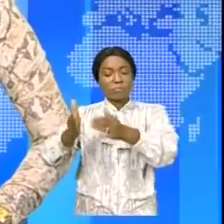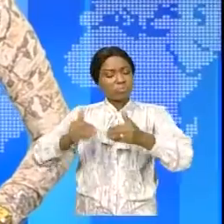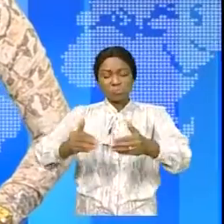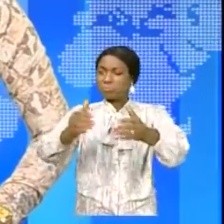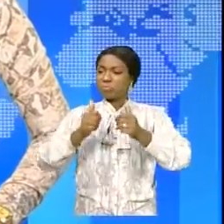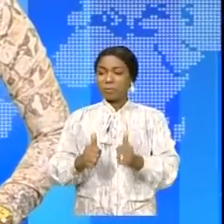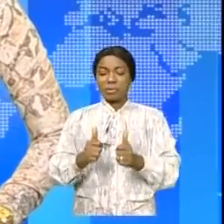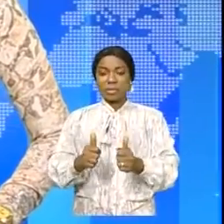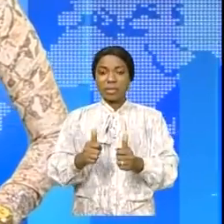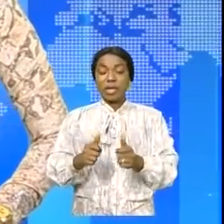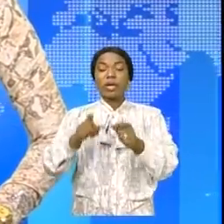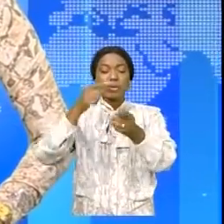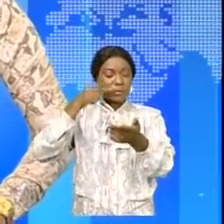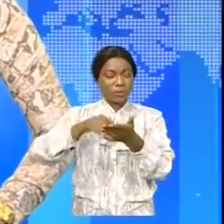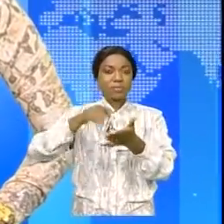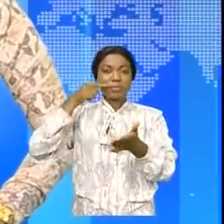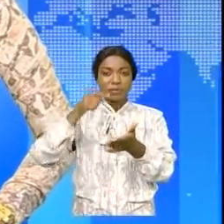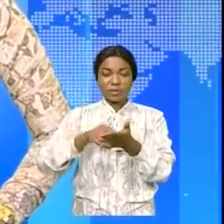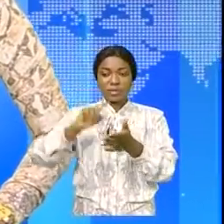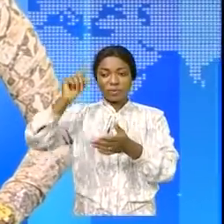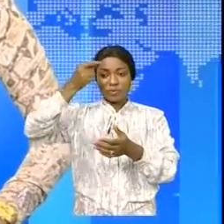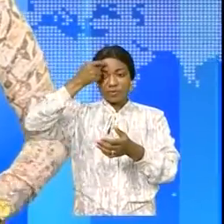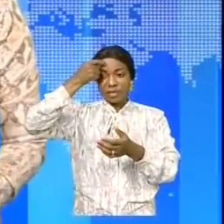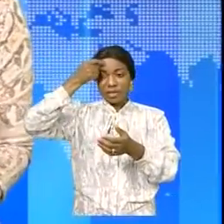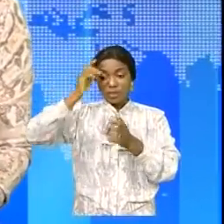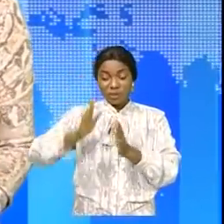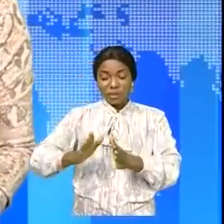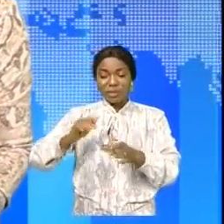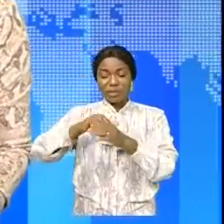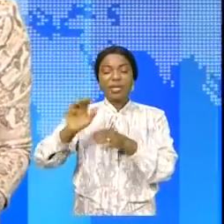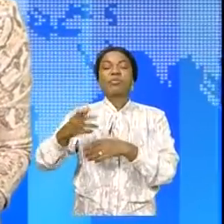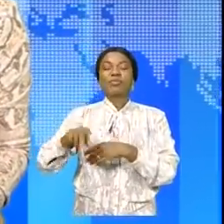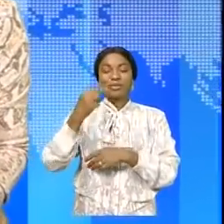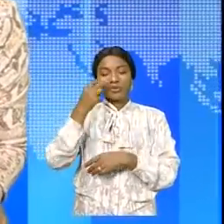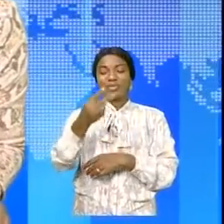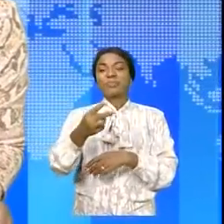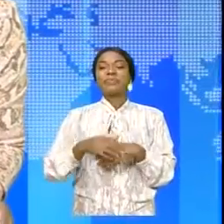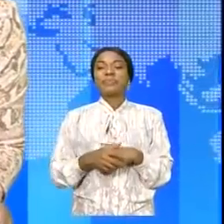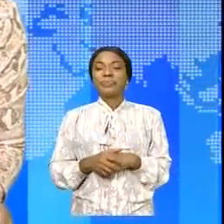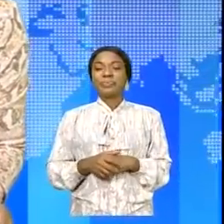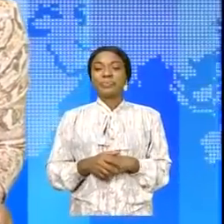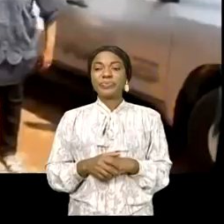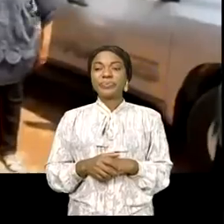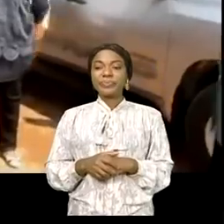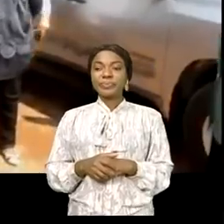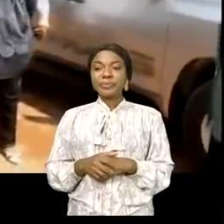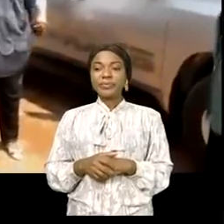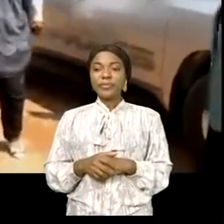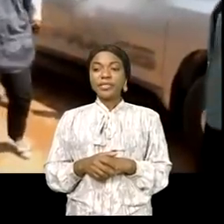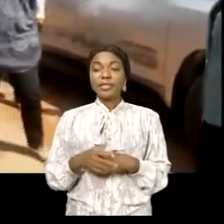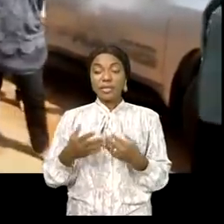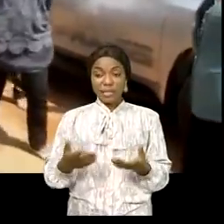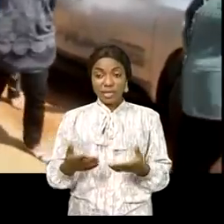normalement. C'est une observation du gouverneur intérimaire de cette province. Madame le gouverneur